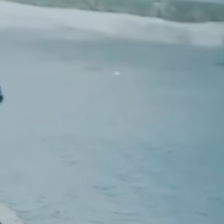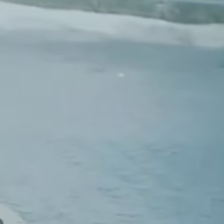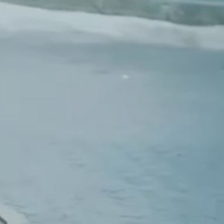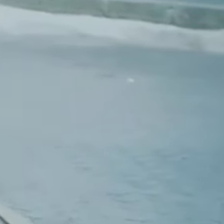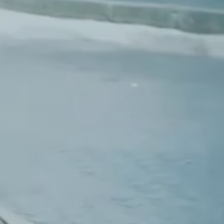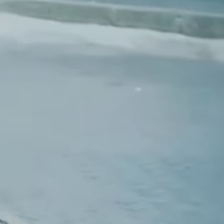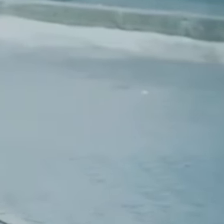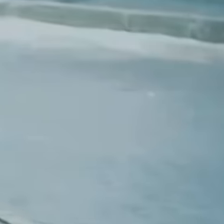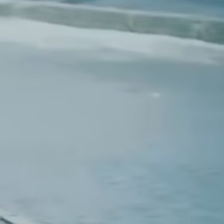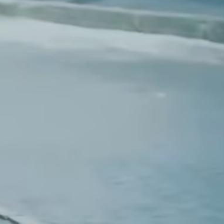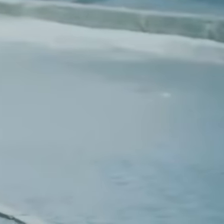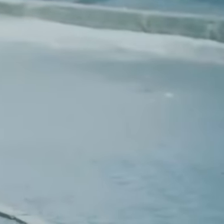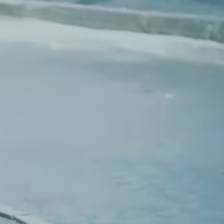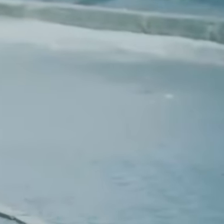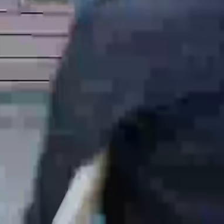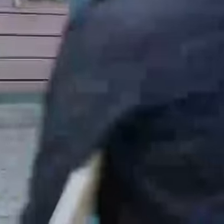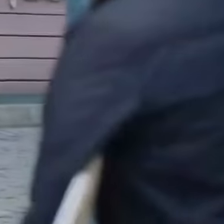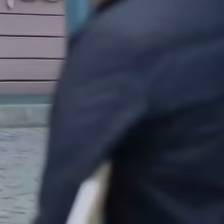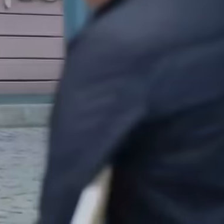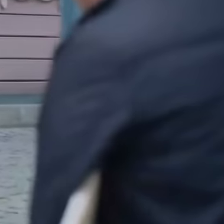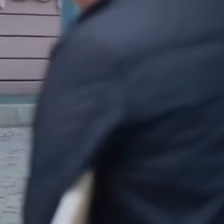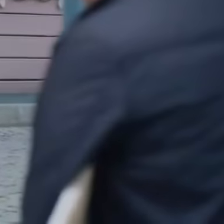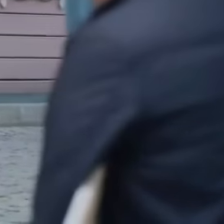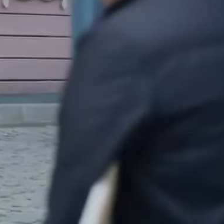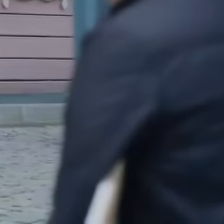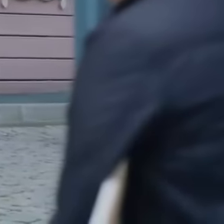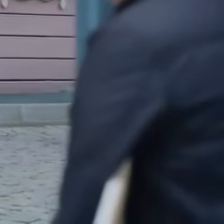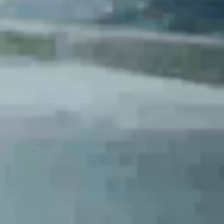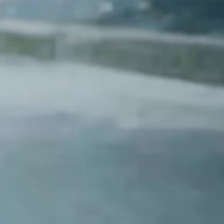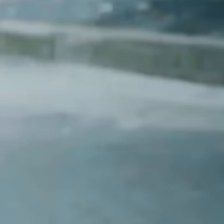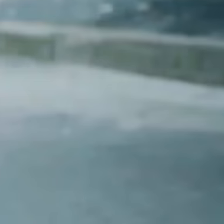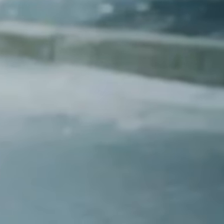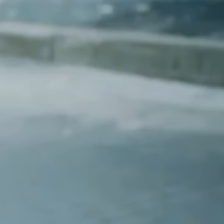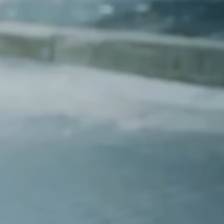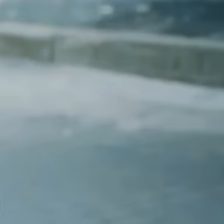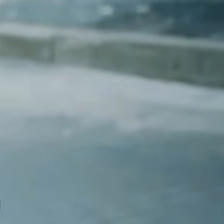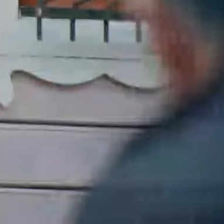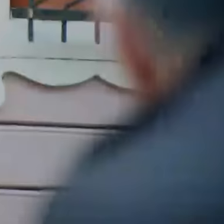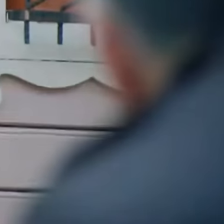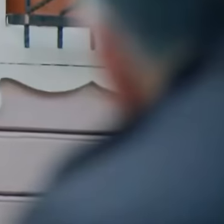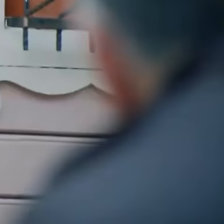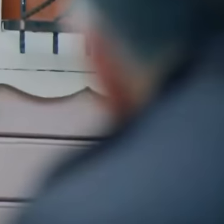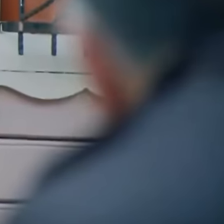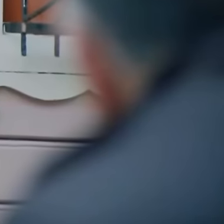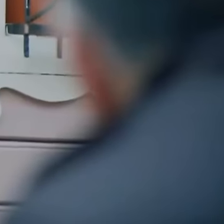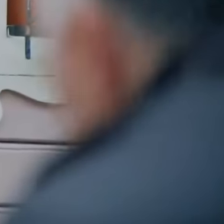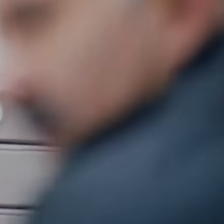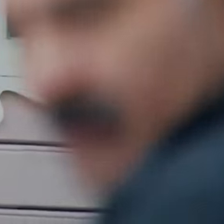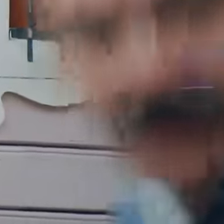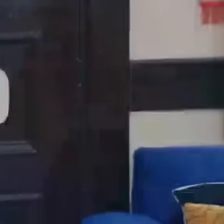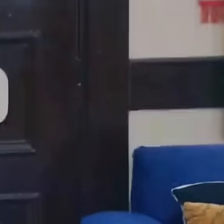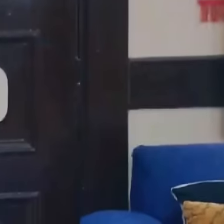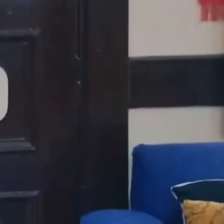Ayşen Bekir deyip köşe başında Şener'den ayrıldı. Koşarak pencerelerinde bombeli demirleri olan pembe evlerinin ahşap